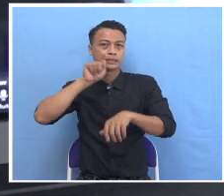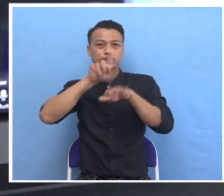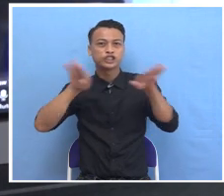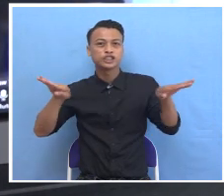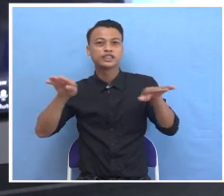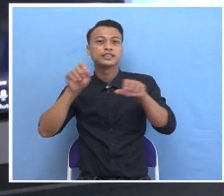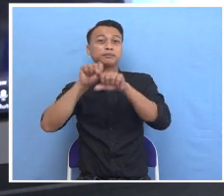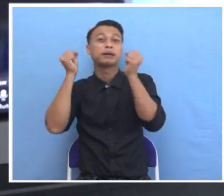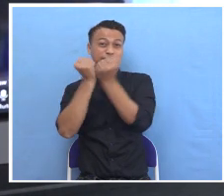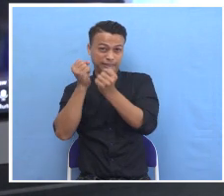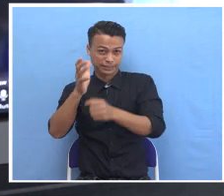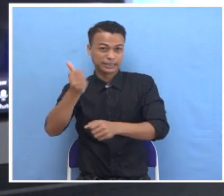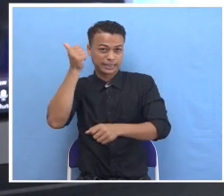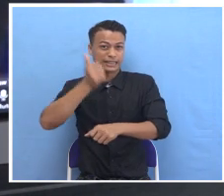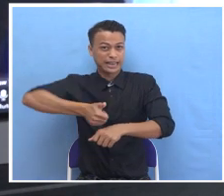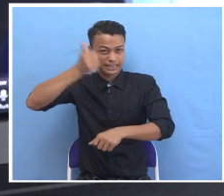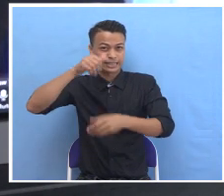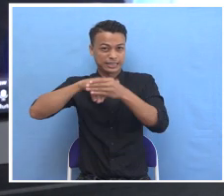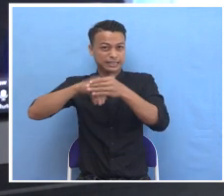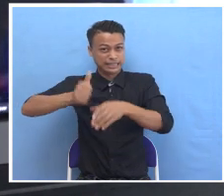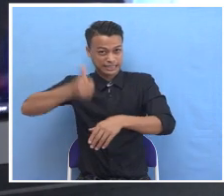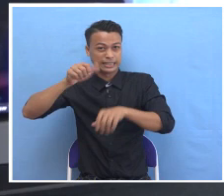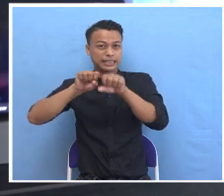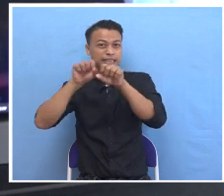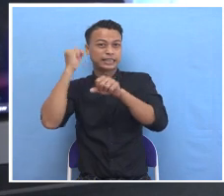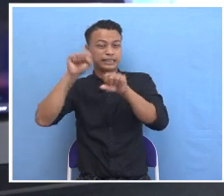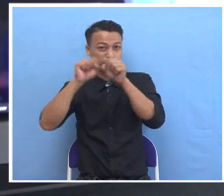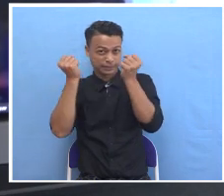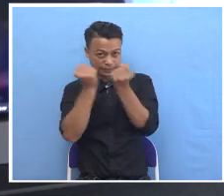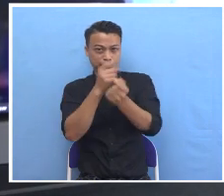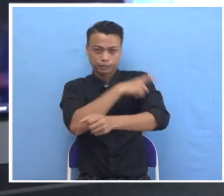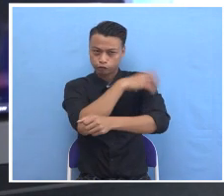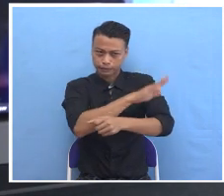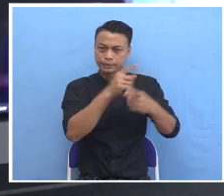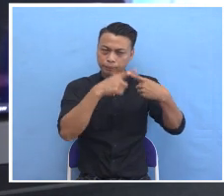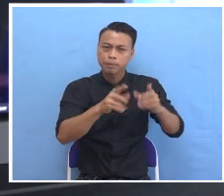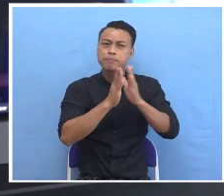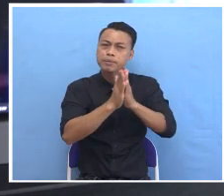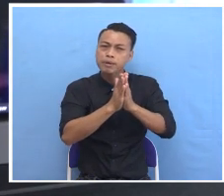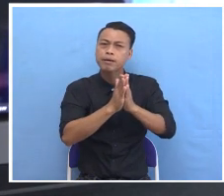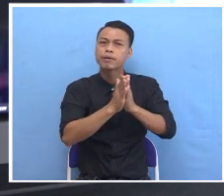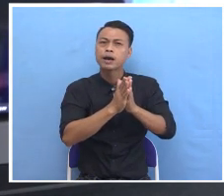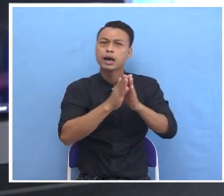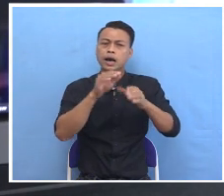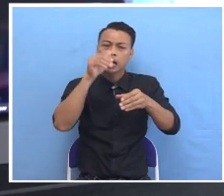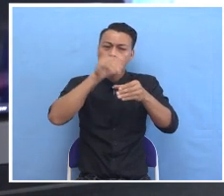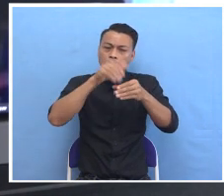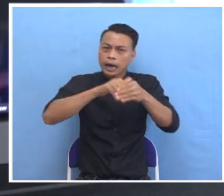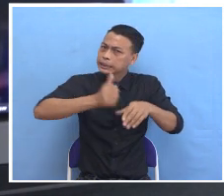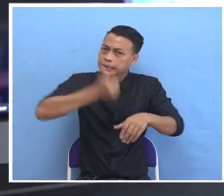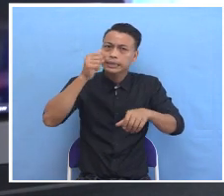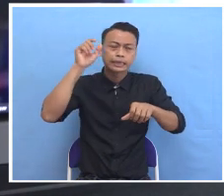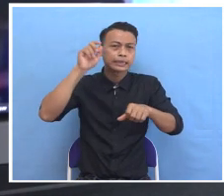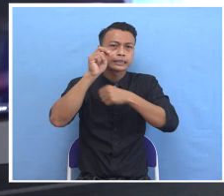မာပြည့်ထူးကြတဲ့အခြေအနေကအာဏာရပါတီနဲ့တက်သူတို့မှာပို့ပြီးတော့တာဝန်ရှိလိမ့်မယ်လို့ကျွန်တော်ထ